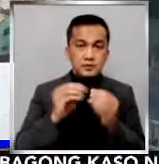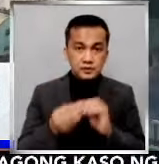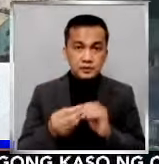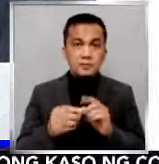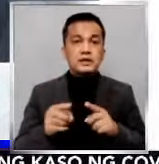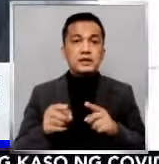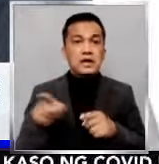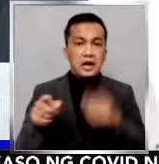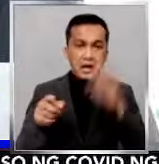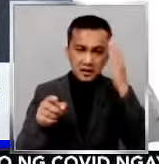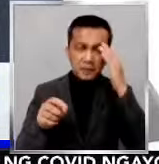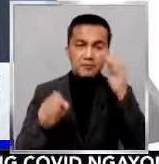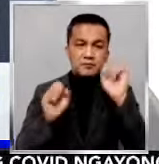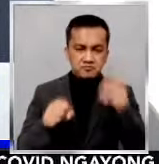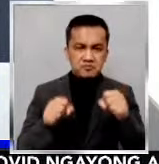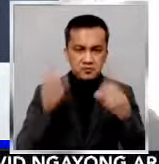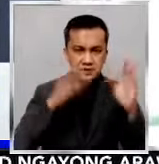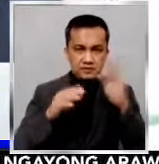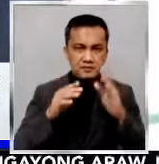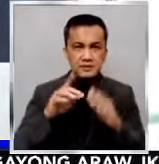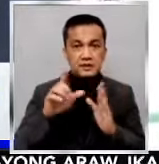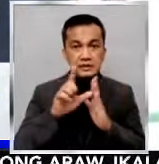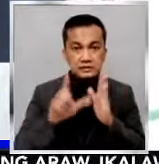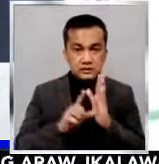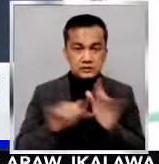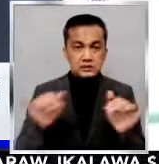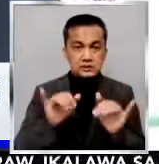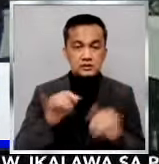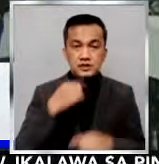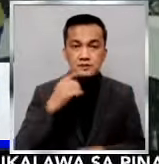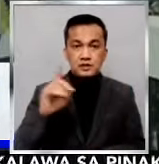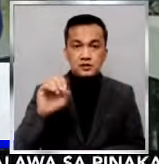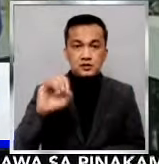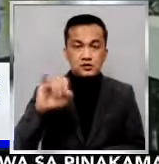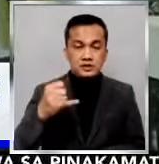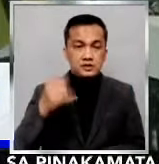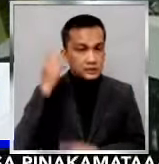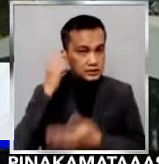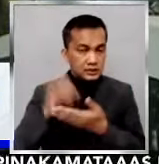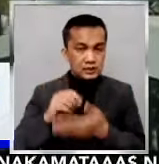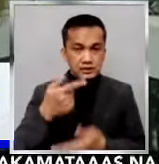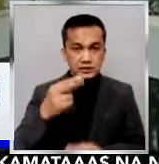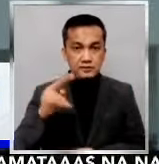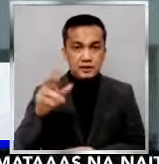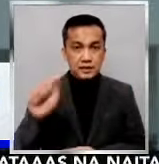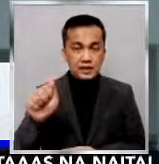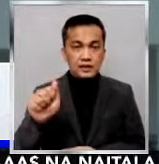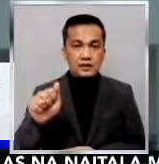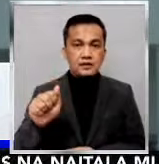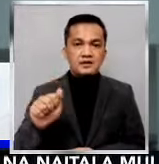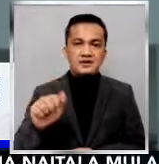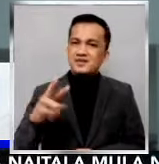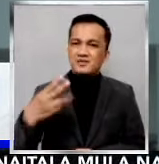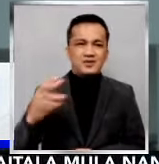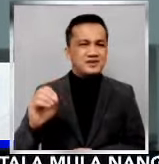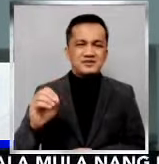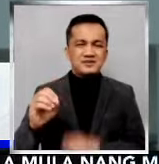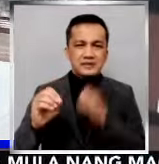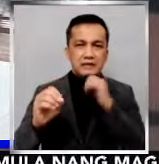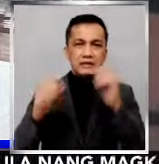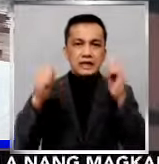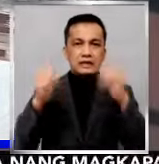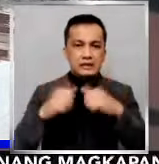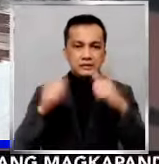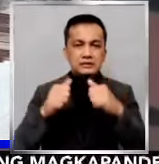problemang legal, tulad ng sinasabi ni DOJ Secretary Minato Guevara. Ang WHO hindi rin pabor sa pagpapatupad ng bakuna